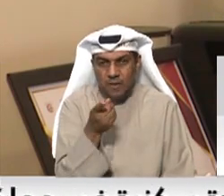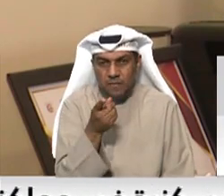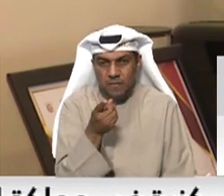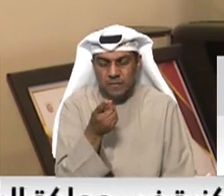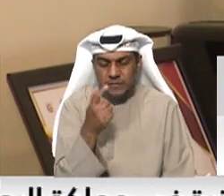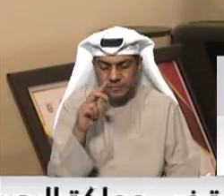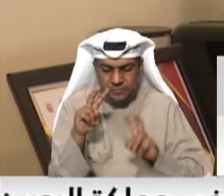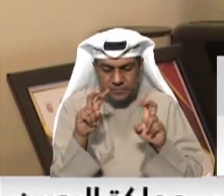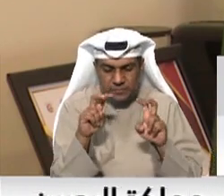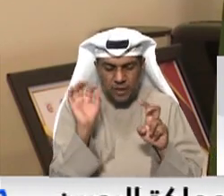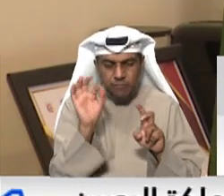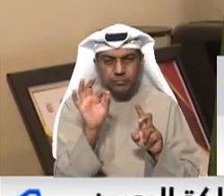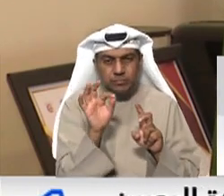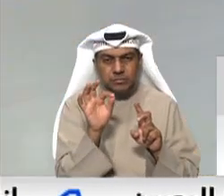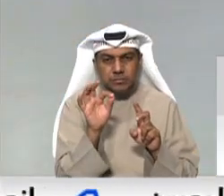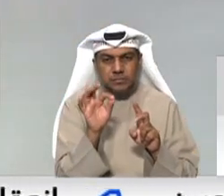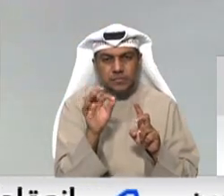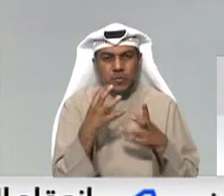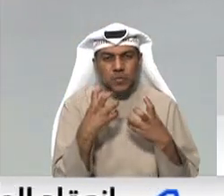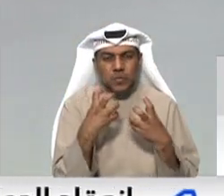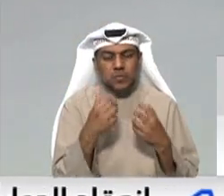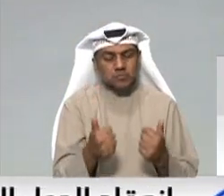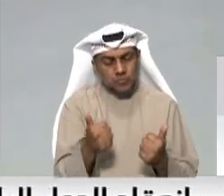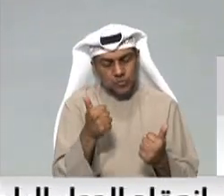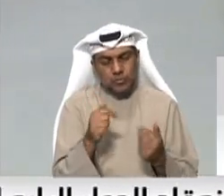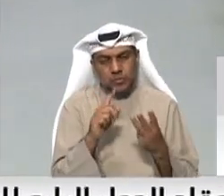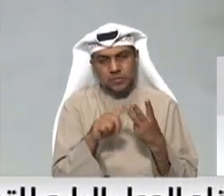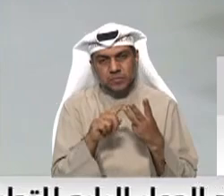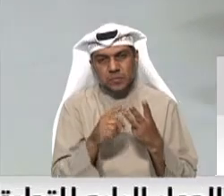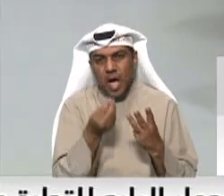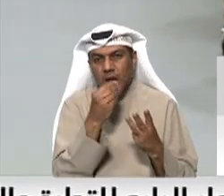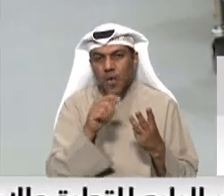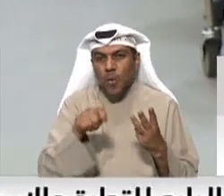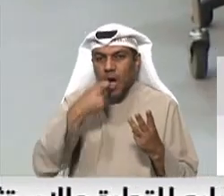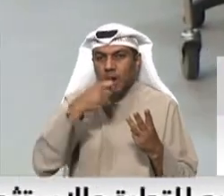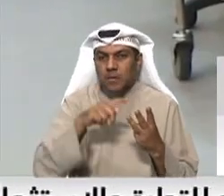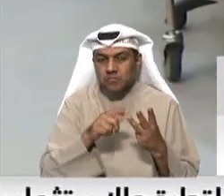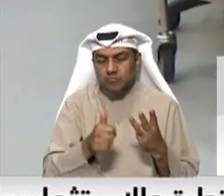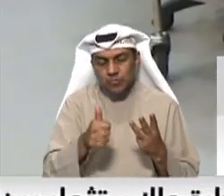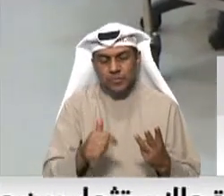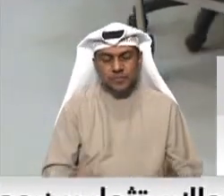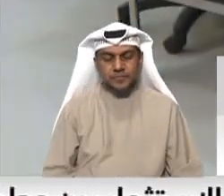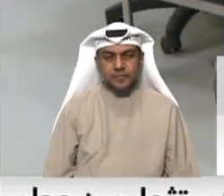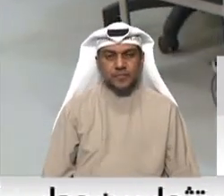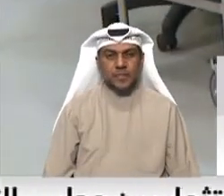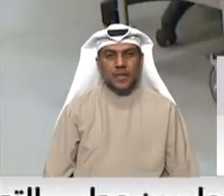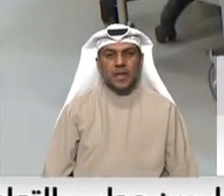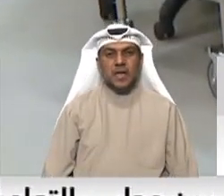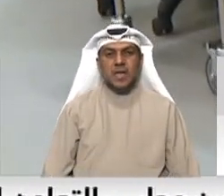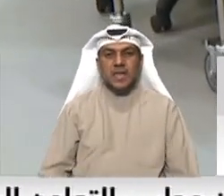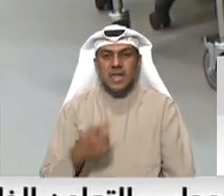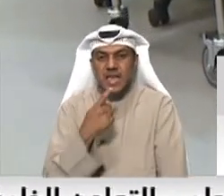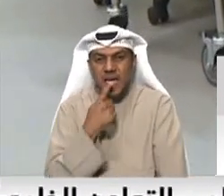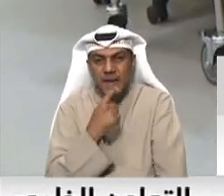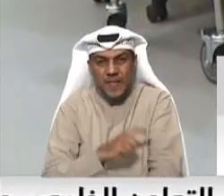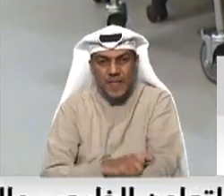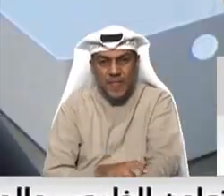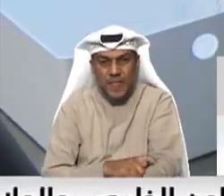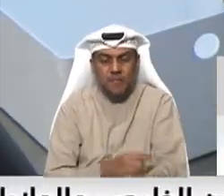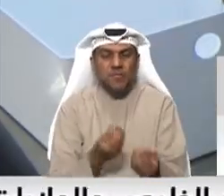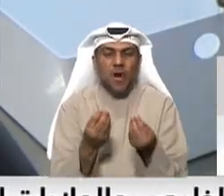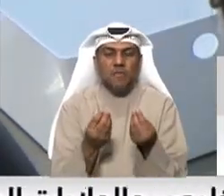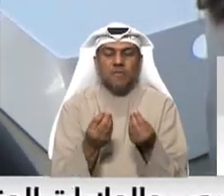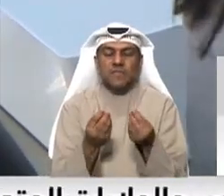الغذائي خفف من نوبات الالم هذه العلاجات الحديثه قللت من دخول مرضى انيميا الدم المنجليه الى المستشفى